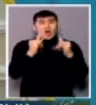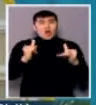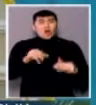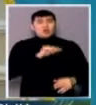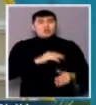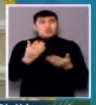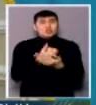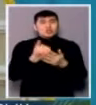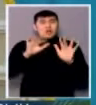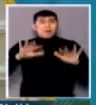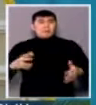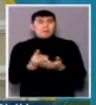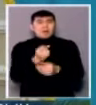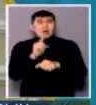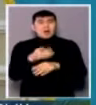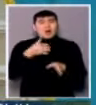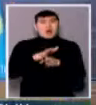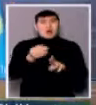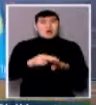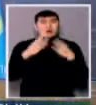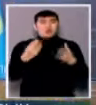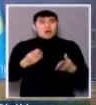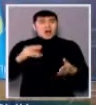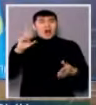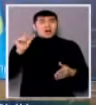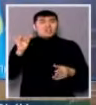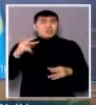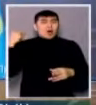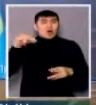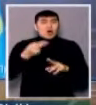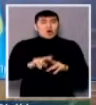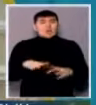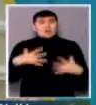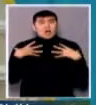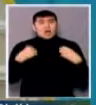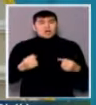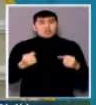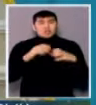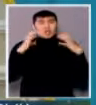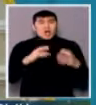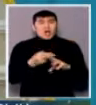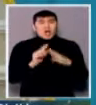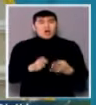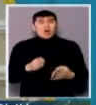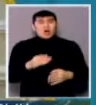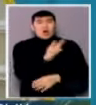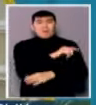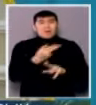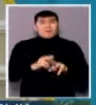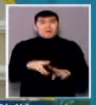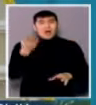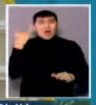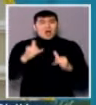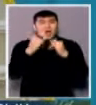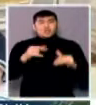қамтуға қатысты өзге де тапсырмалар жүктеді. Қасым-Жомарт Тоқаев денсаулық сақтау саласының ақсап тұрған тұстарына да тоқталды. Былтыр